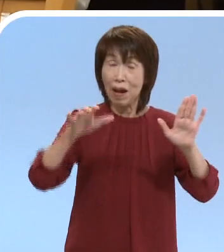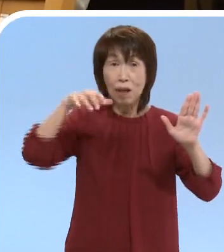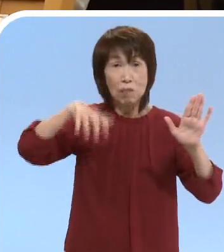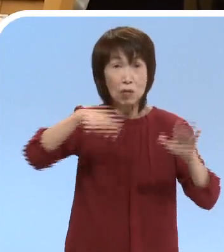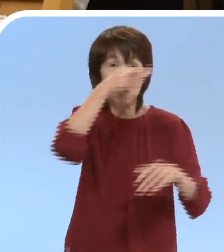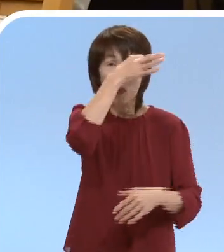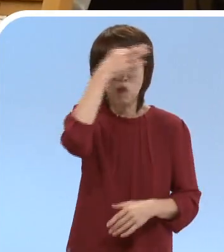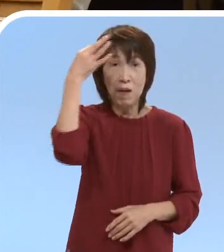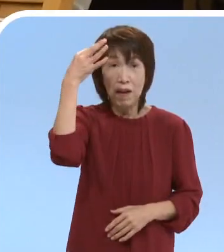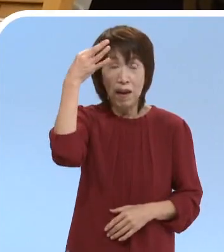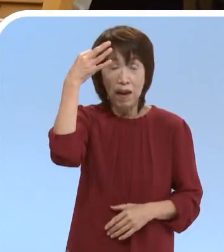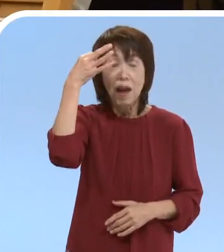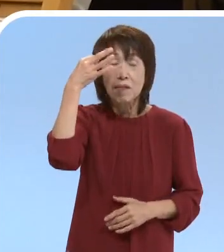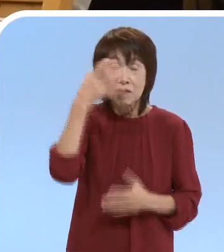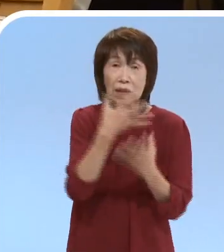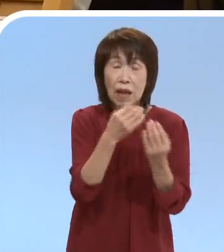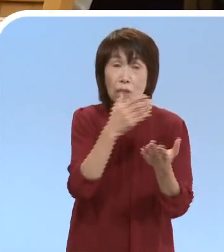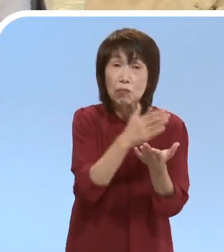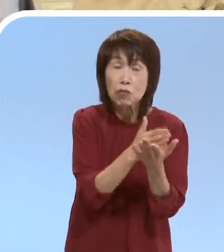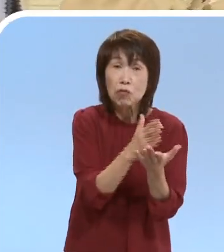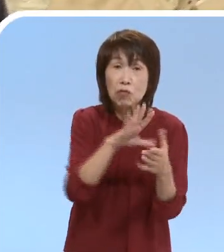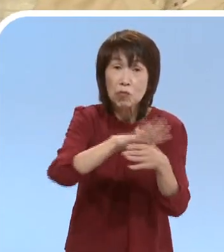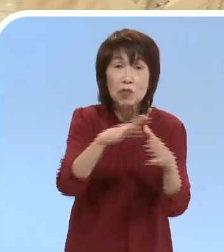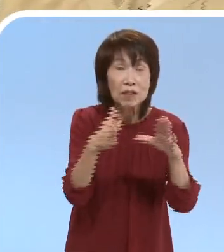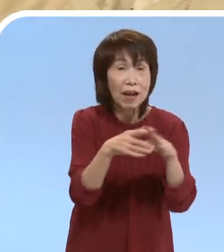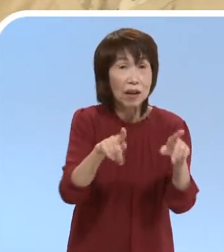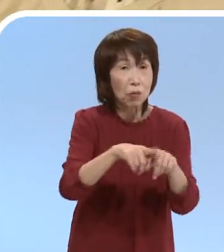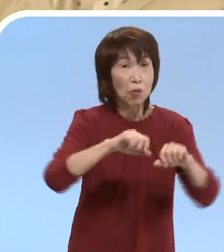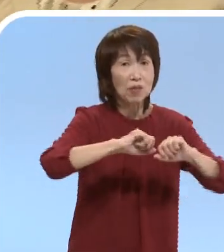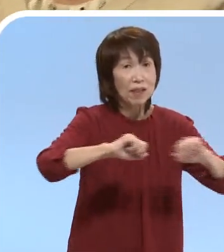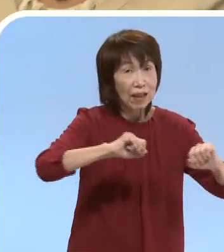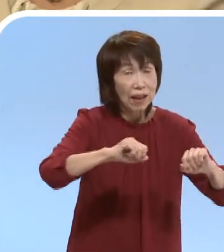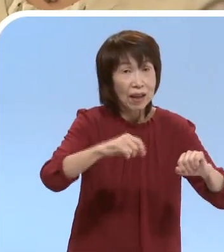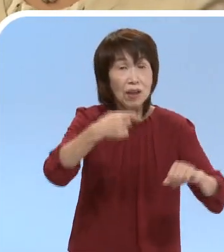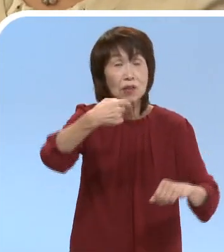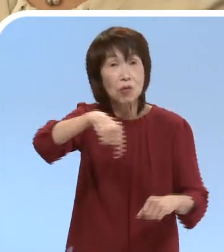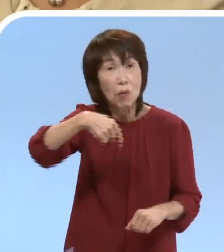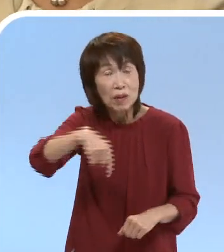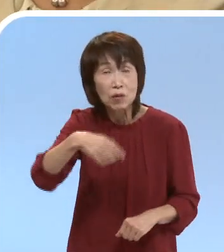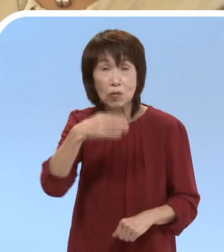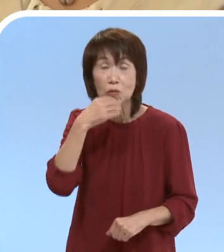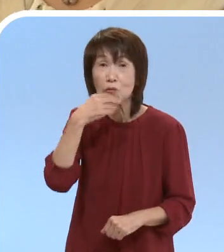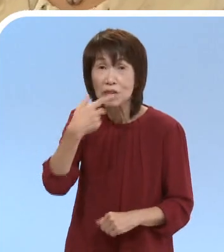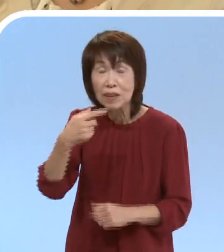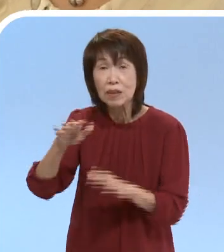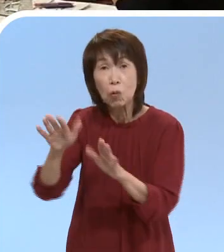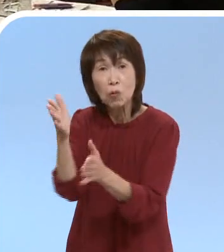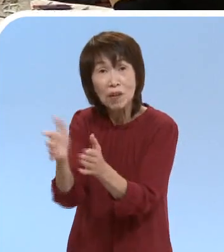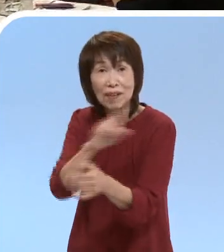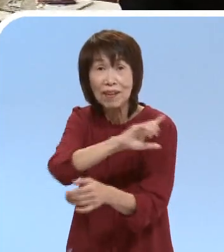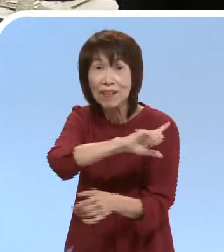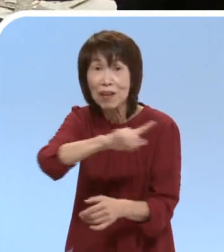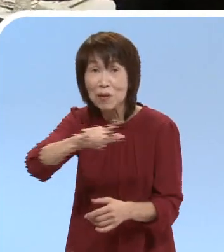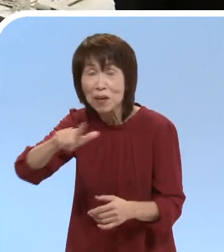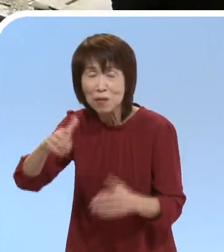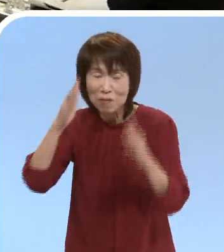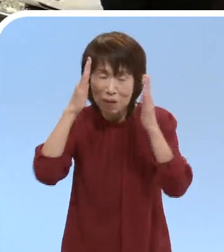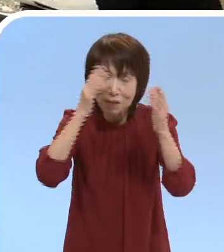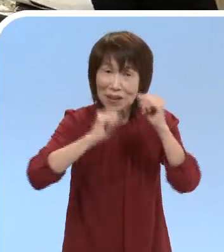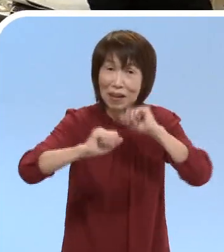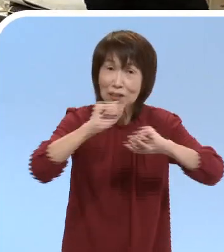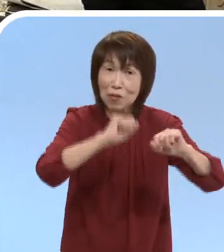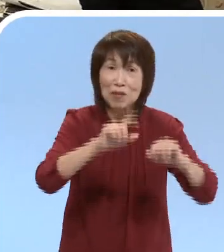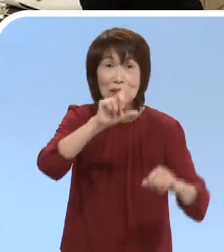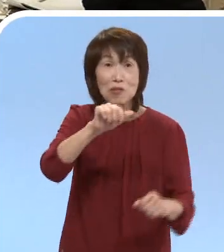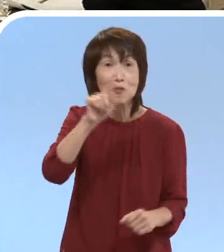文化共生、子育て、教育、福祉、観光など各方面で活躍している15人が参加